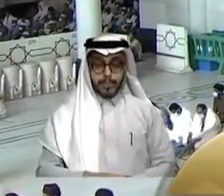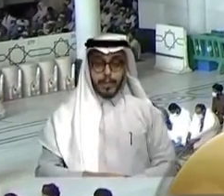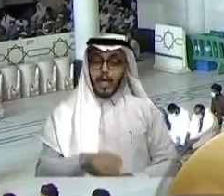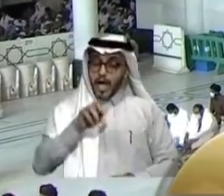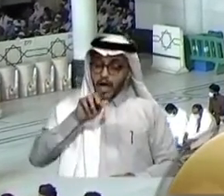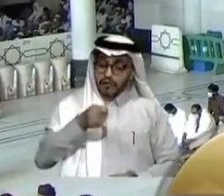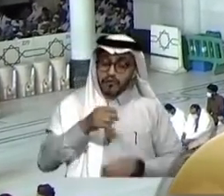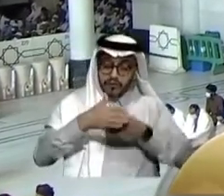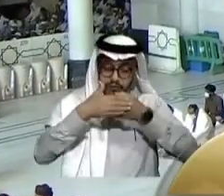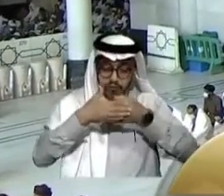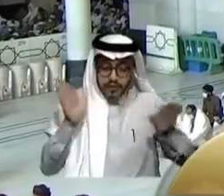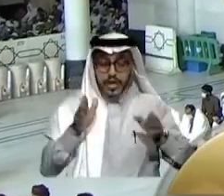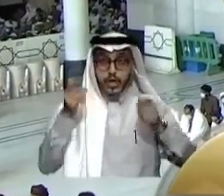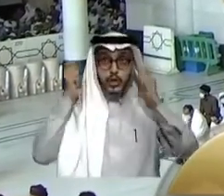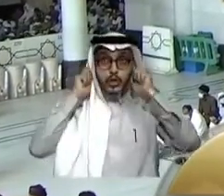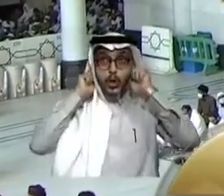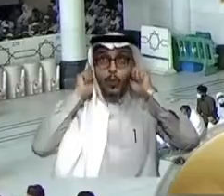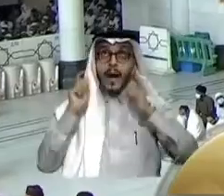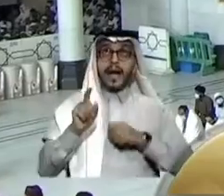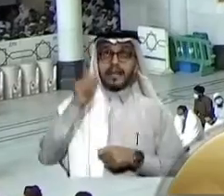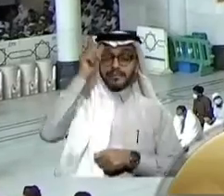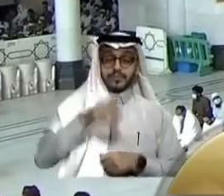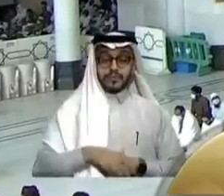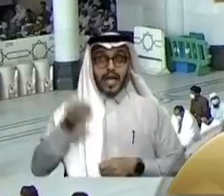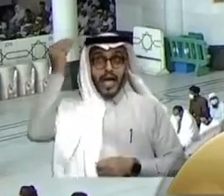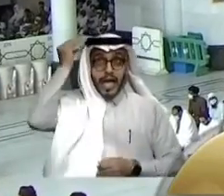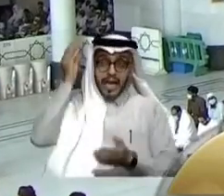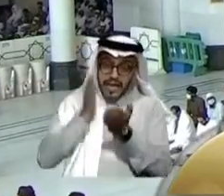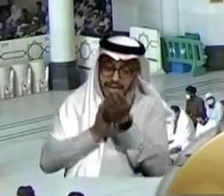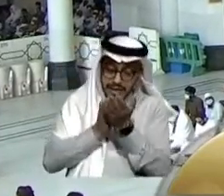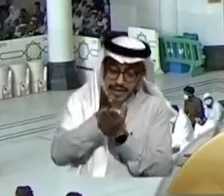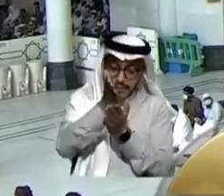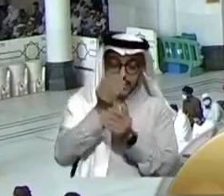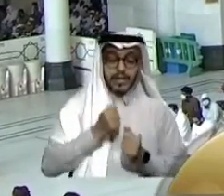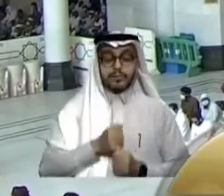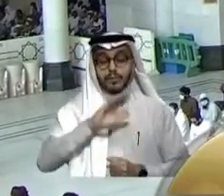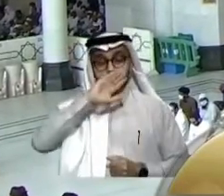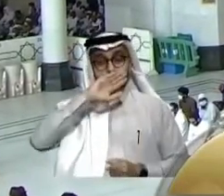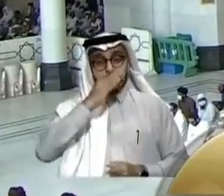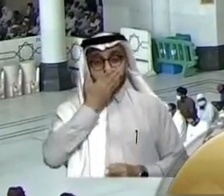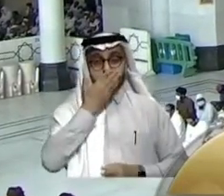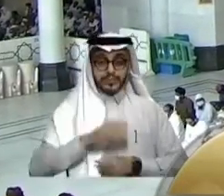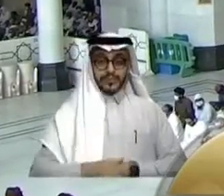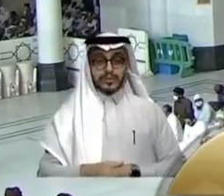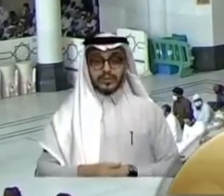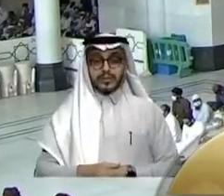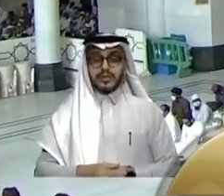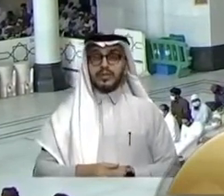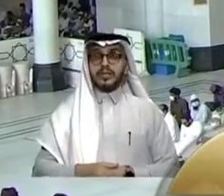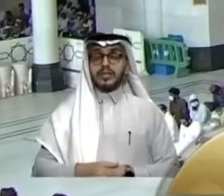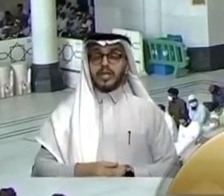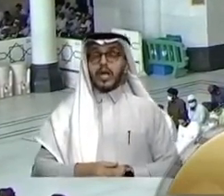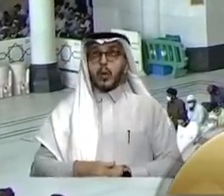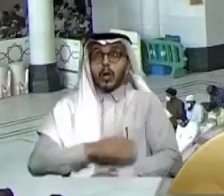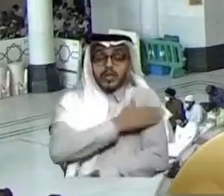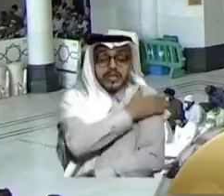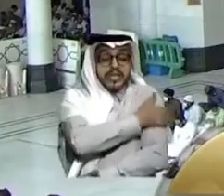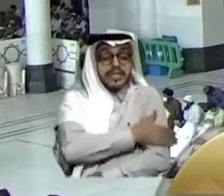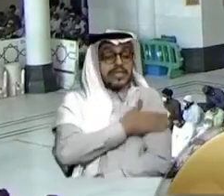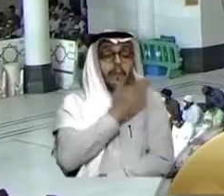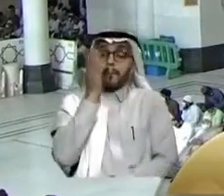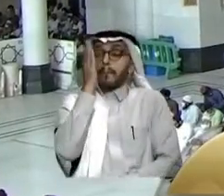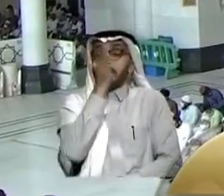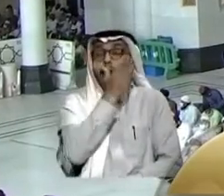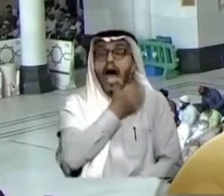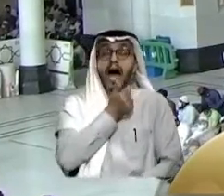فتح لك باب المتاب وهداك لسبيل الاستعتاب، ولم يجعل بينه